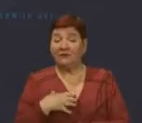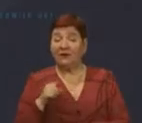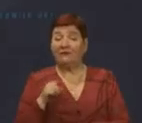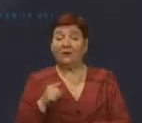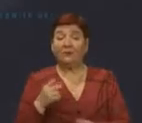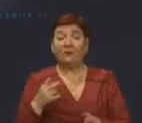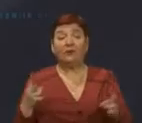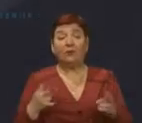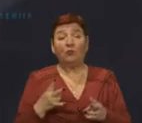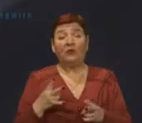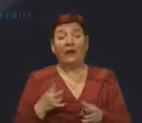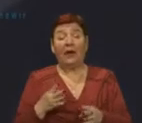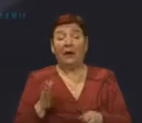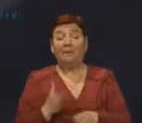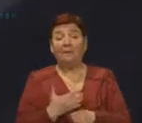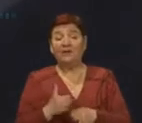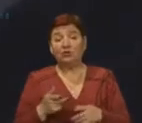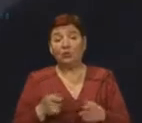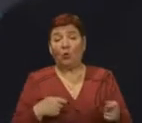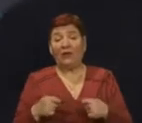теж потребує міжурядових